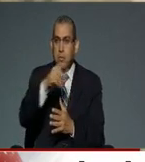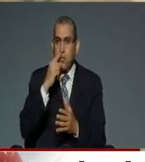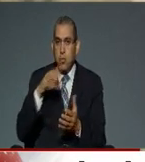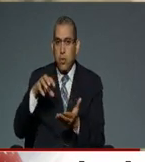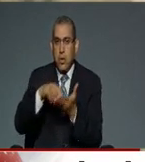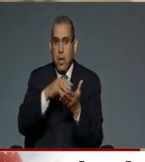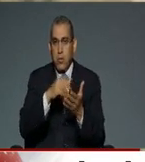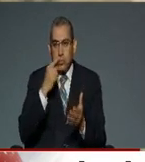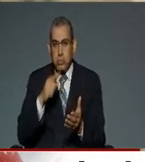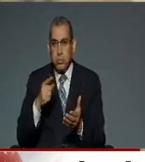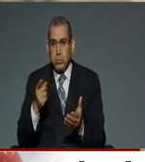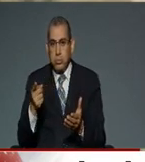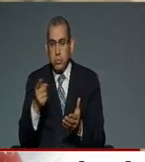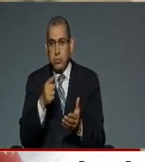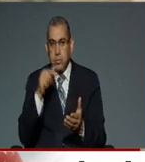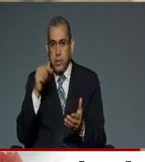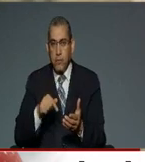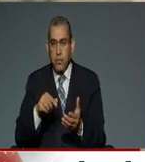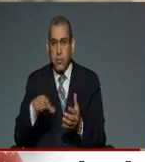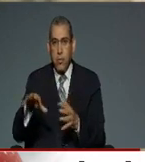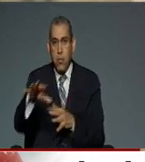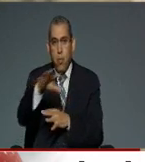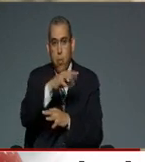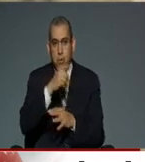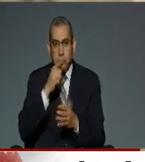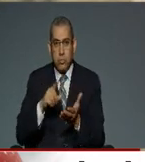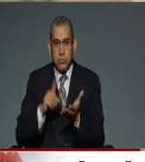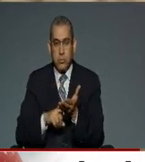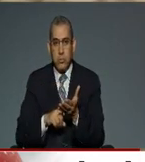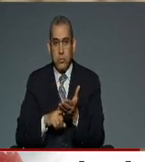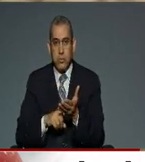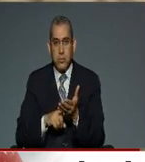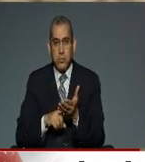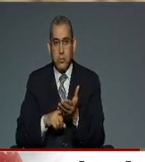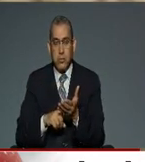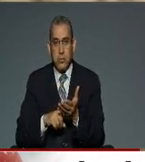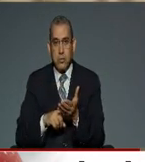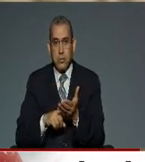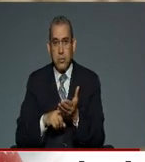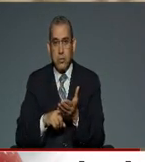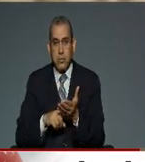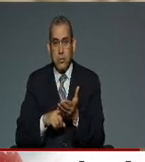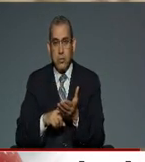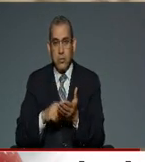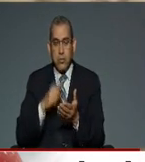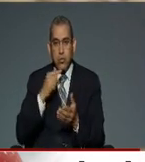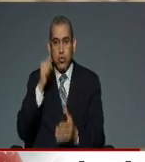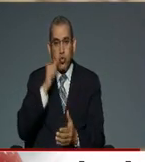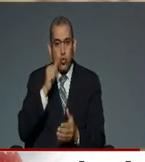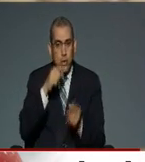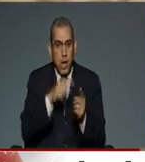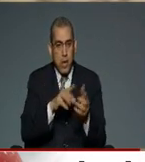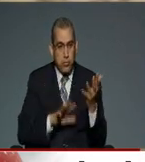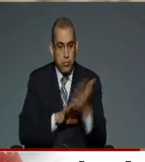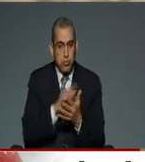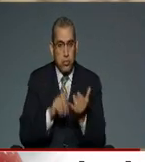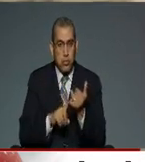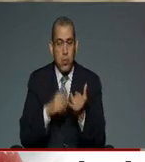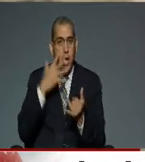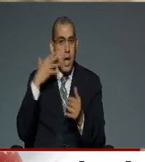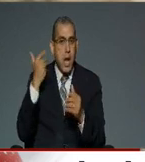ظل المناخ المحيط بكم. يوجد لديكم النزاع في السودان والأوضاع في ليبيا،